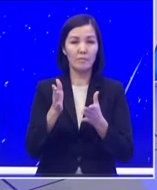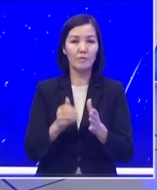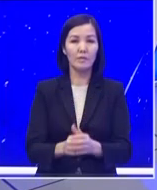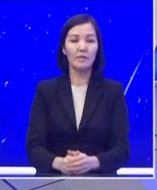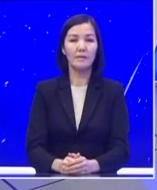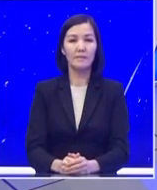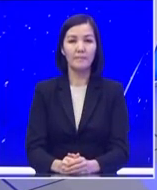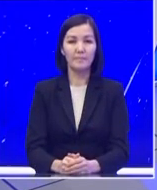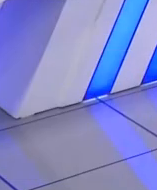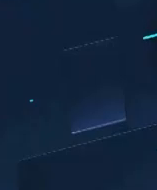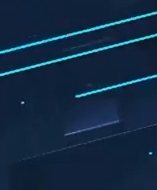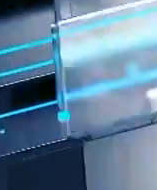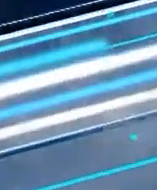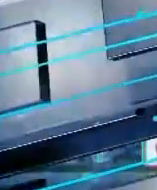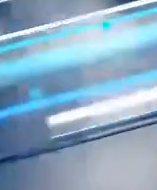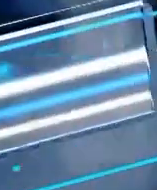көретіндеріңіз.